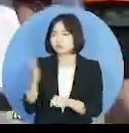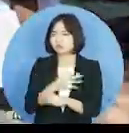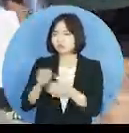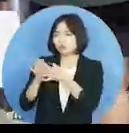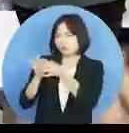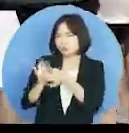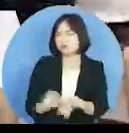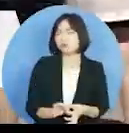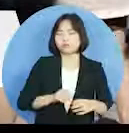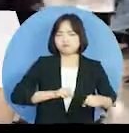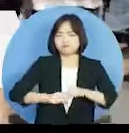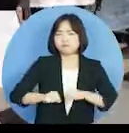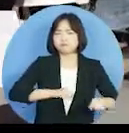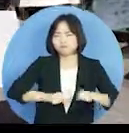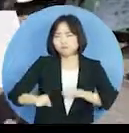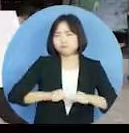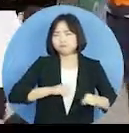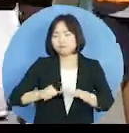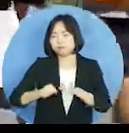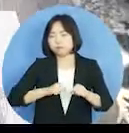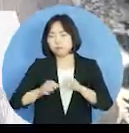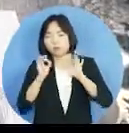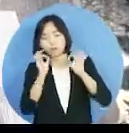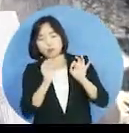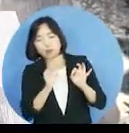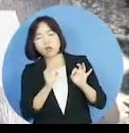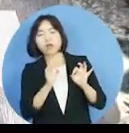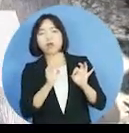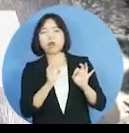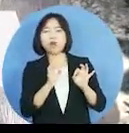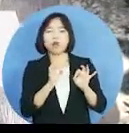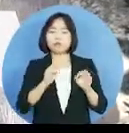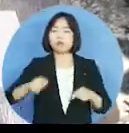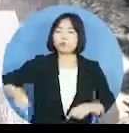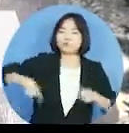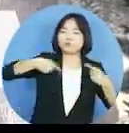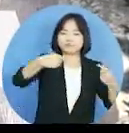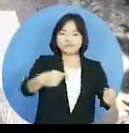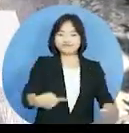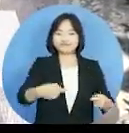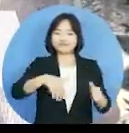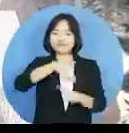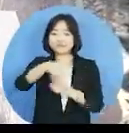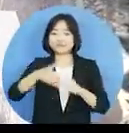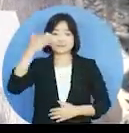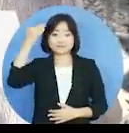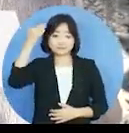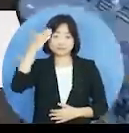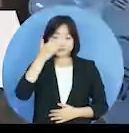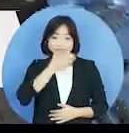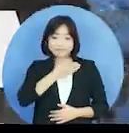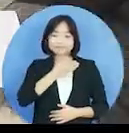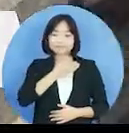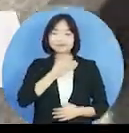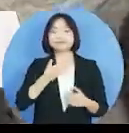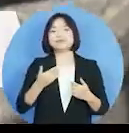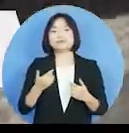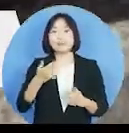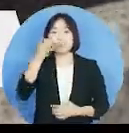우리가 계속 이제 작년부터 계속 이렇게 하다 보니까 이제 그분들도 또 이제 동참해서